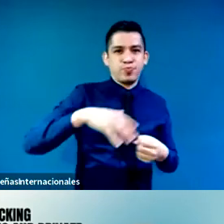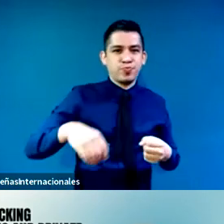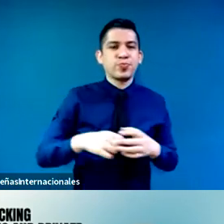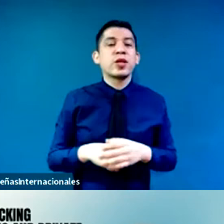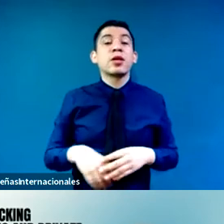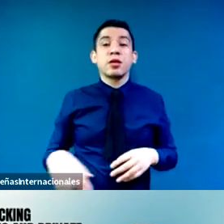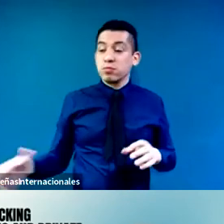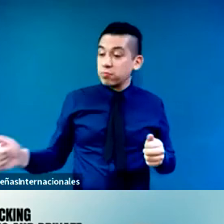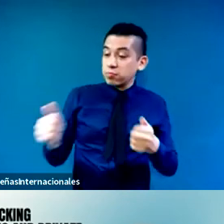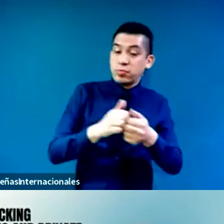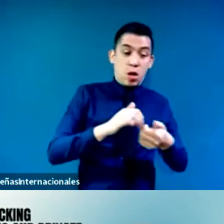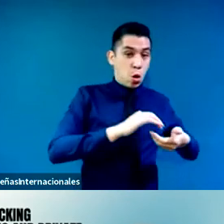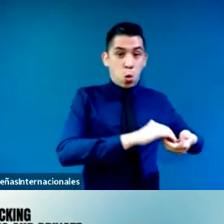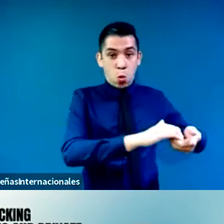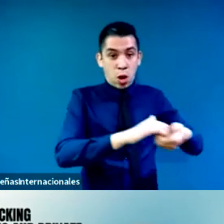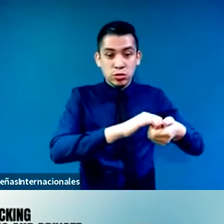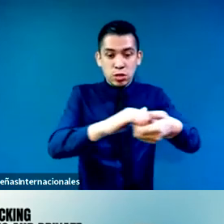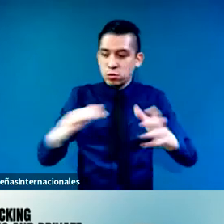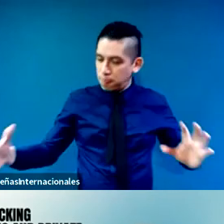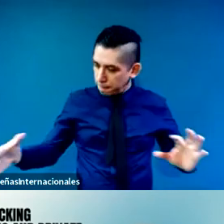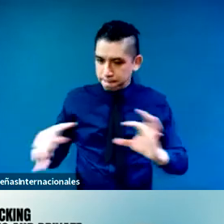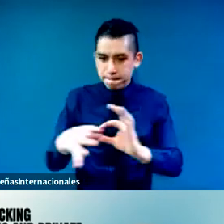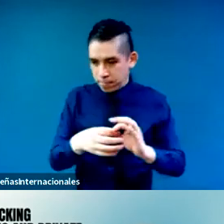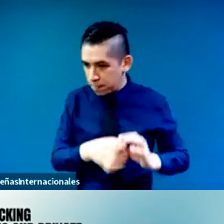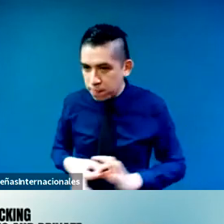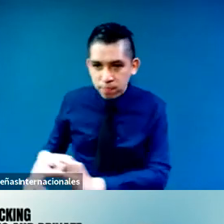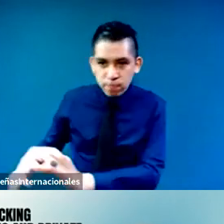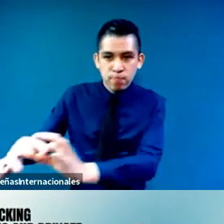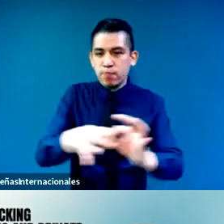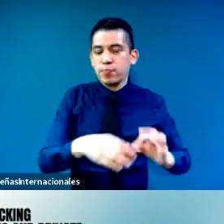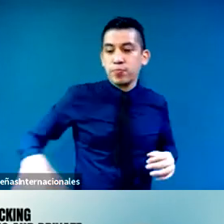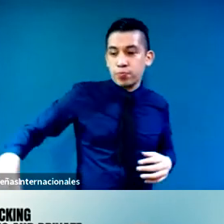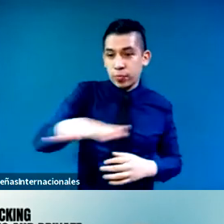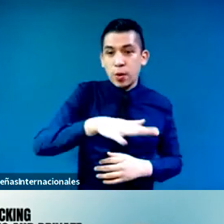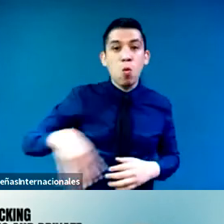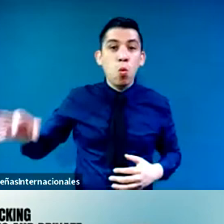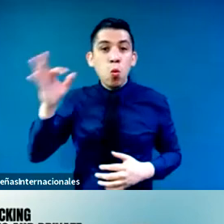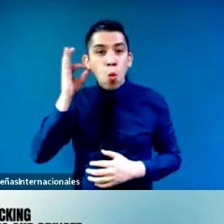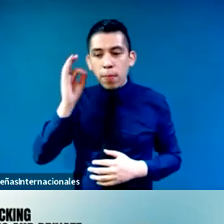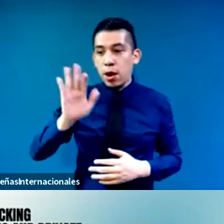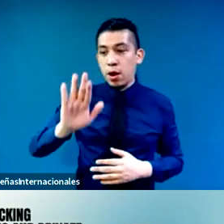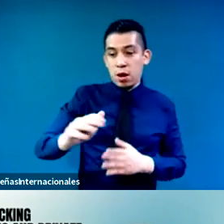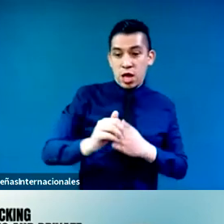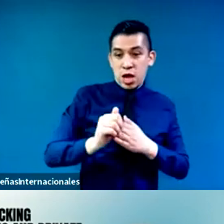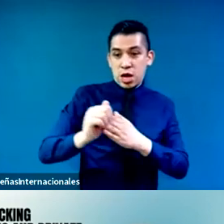आबद्ध थानकोट महिला जन सहकारीले विगत 5 वर्ष अगाडि